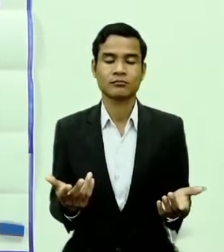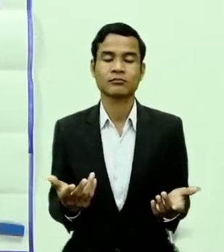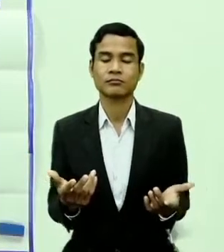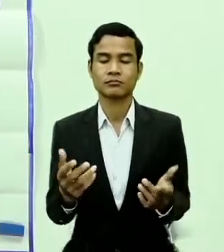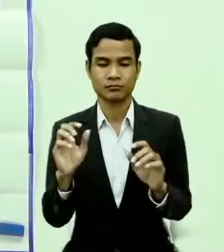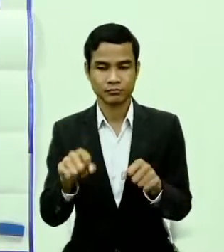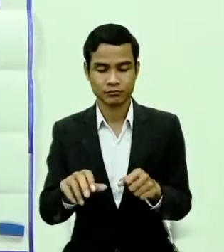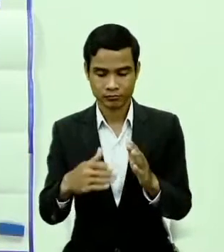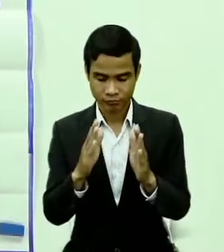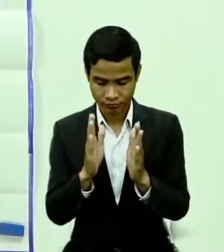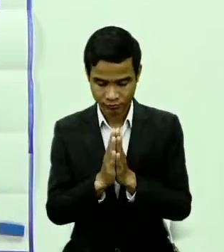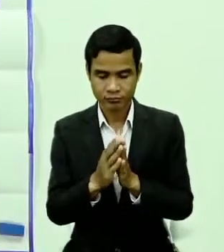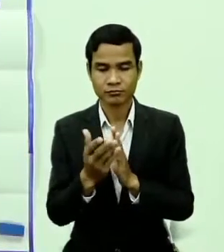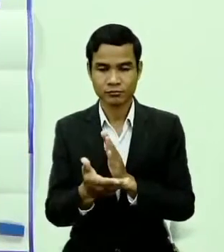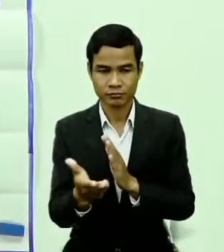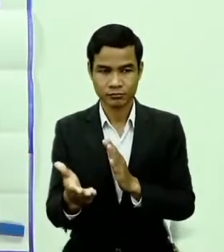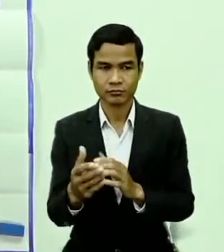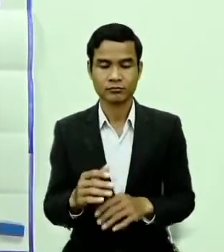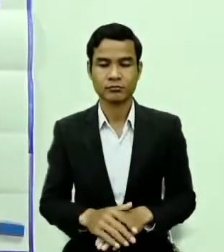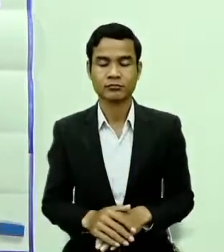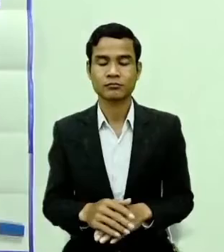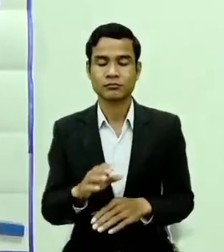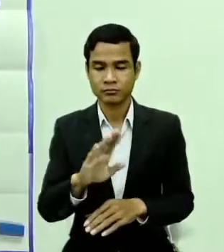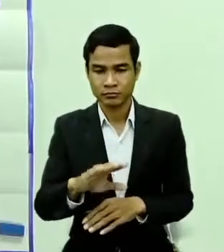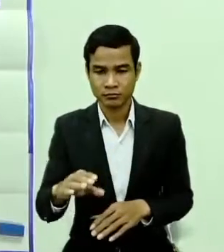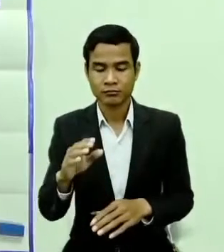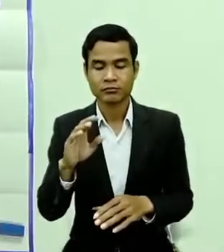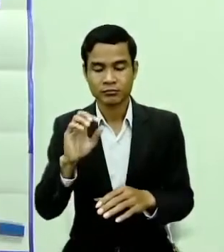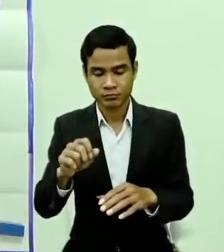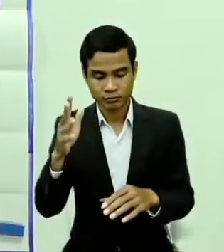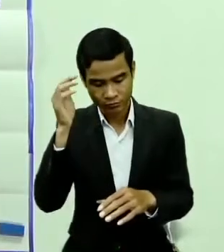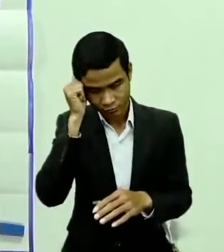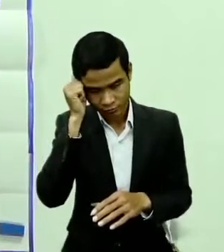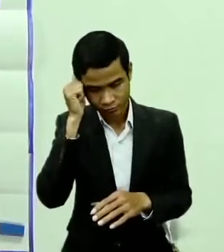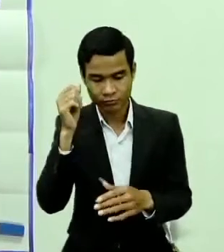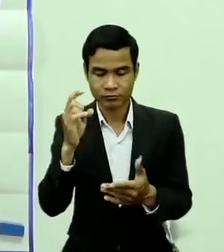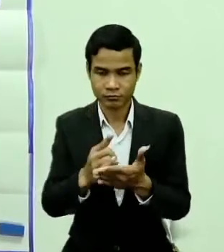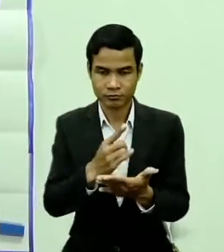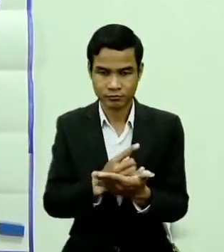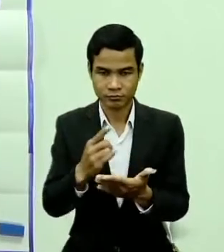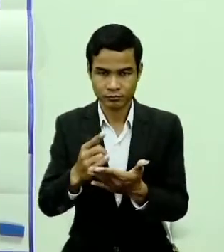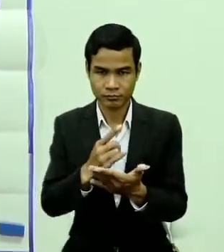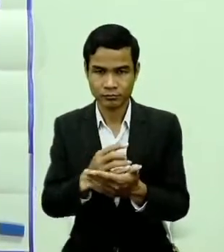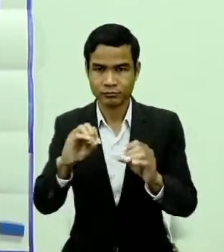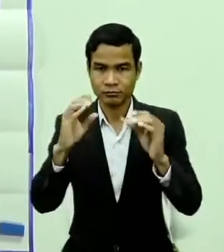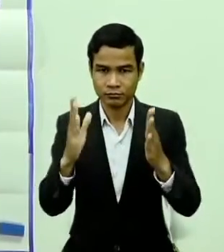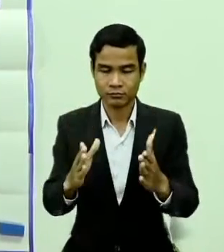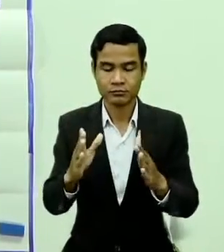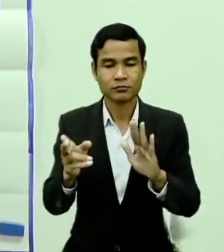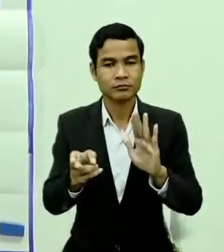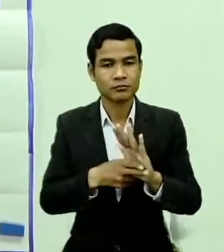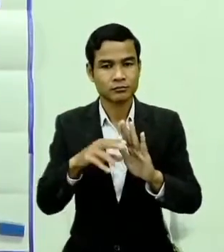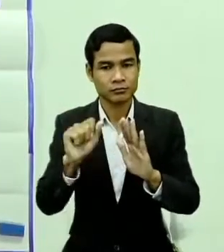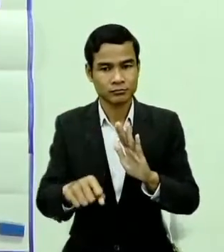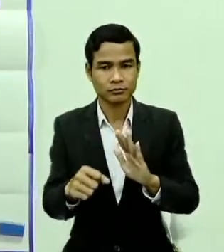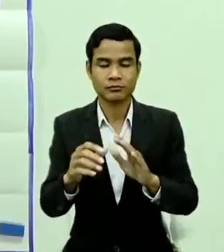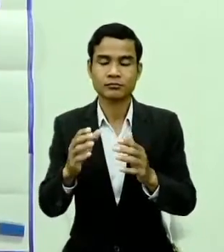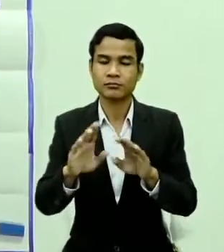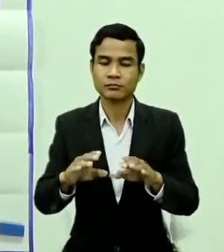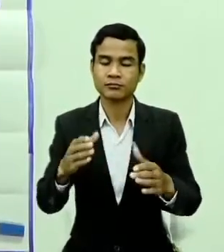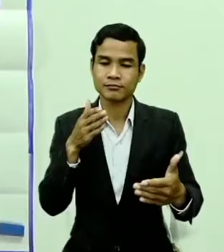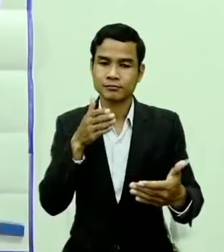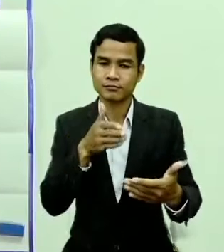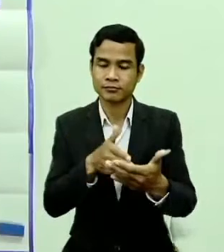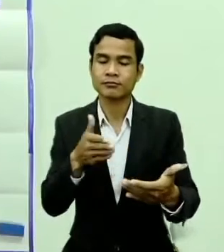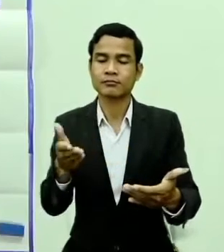chà ở con tưởng ở khné đại con ban trong trăm nơi mê riêng nẹ cổ ban chứ bạc lõ chẳng ôp sạ